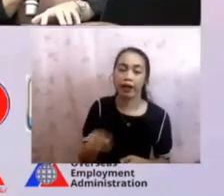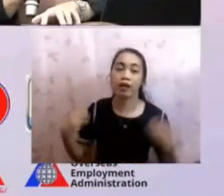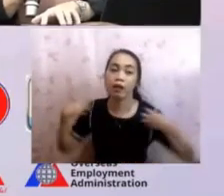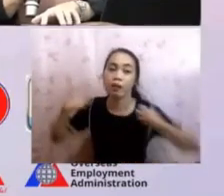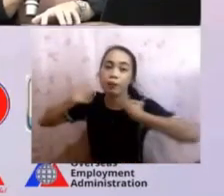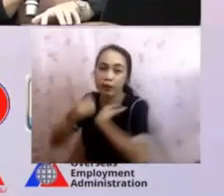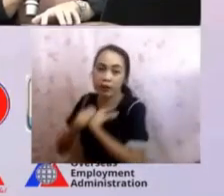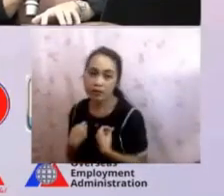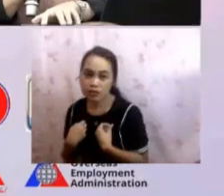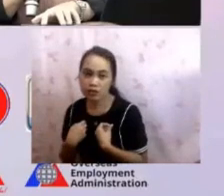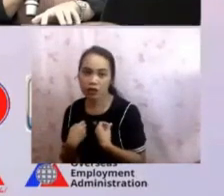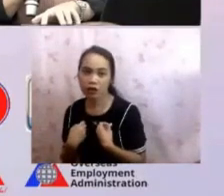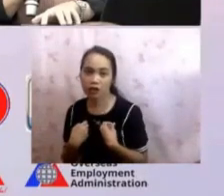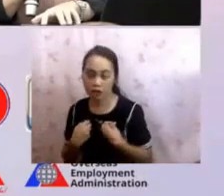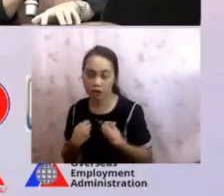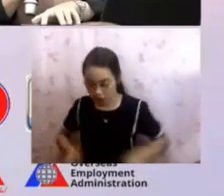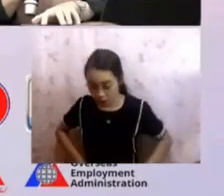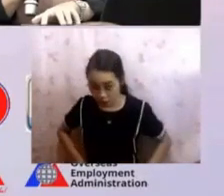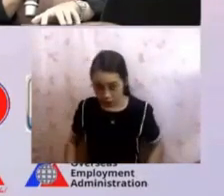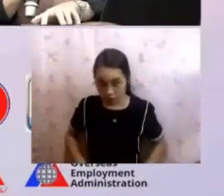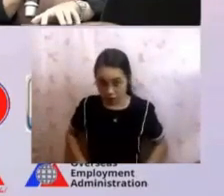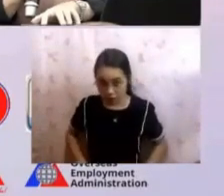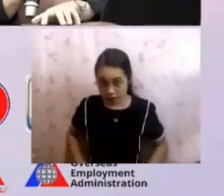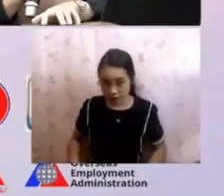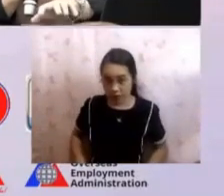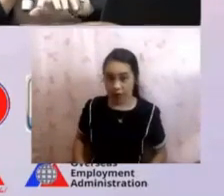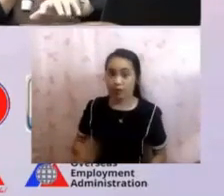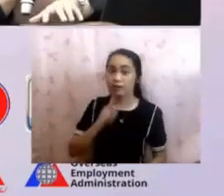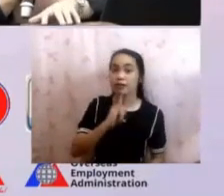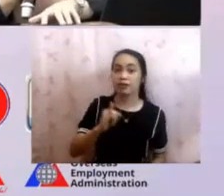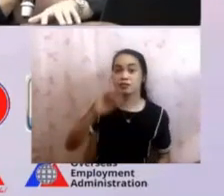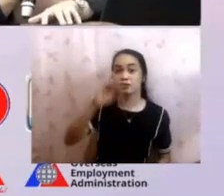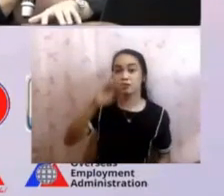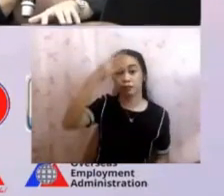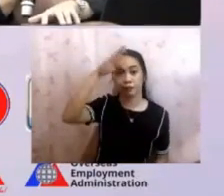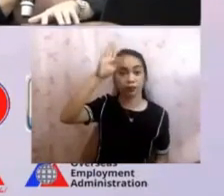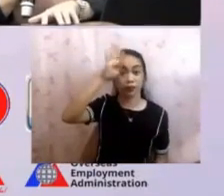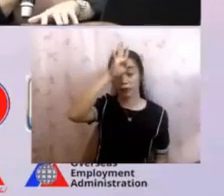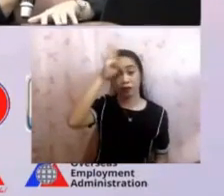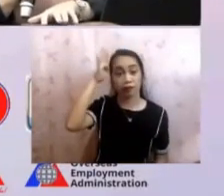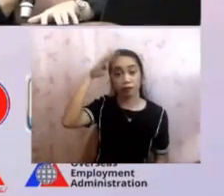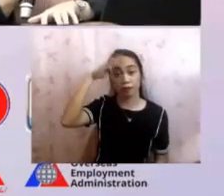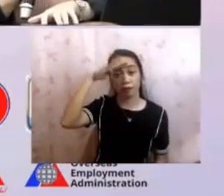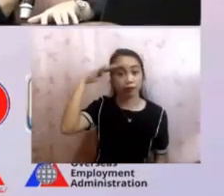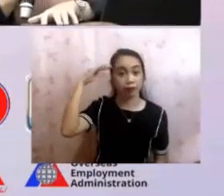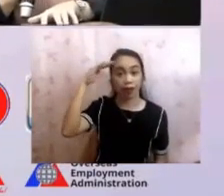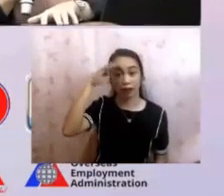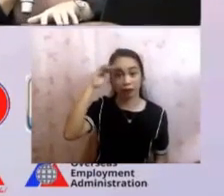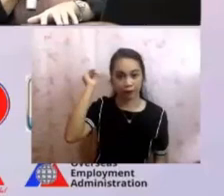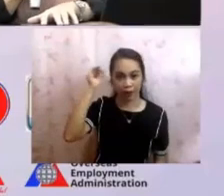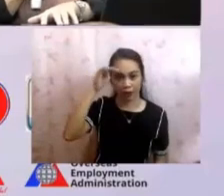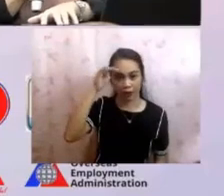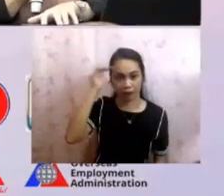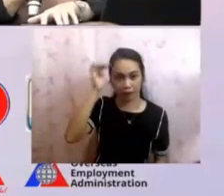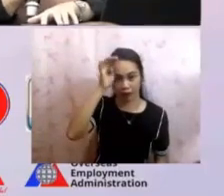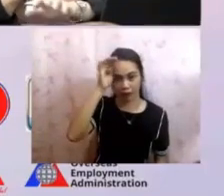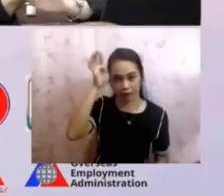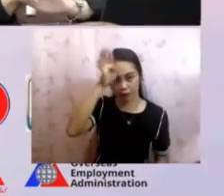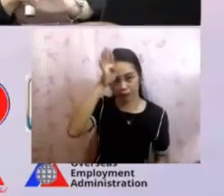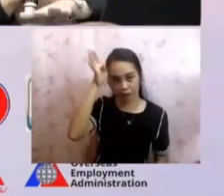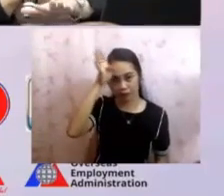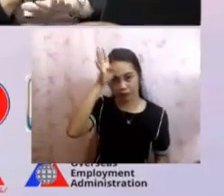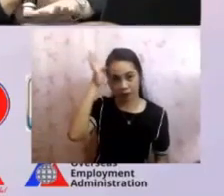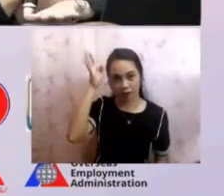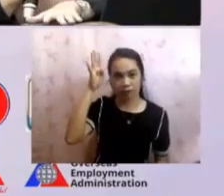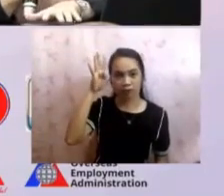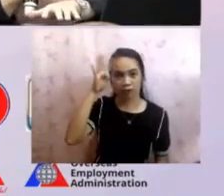So, ayaw sa blati sa siguro tanawon if skirt nga porting taasa. But of course, lain sad kayo yung skirt ka porting